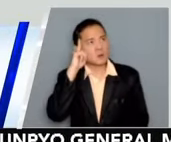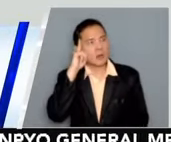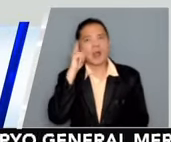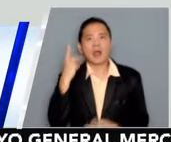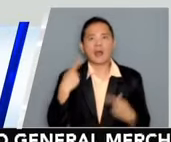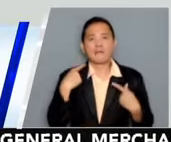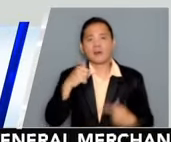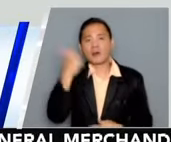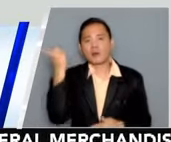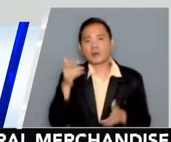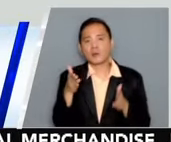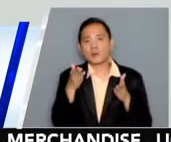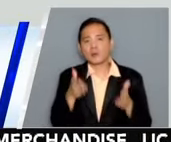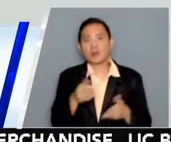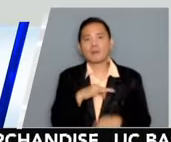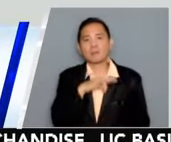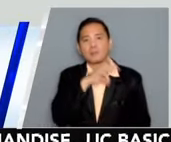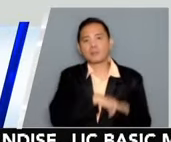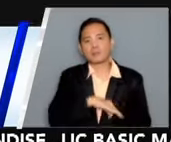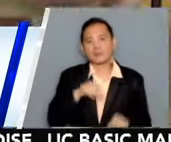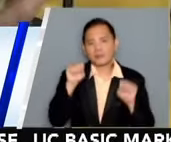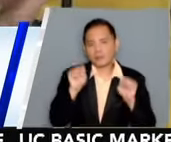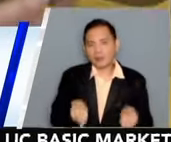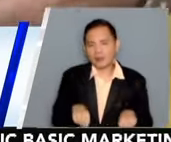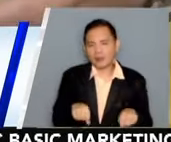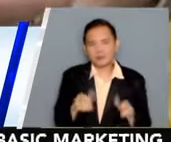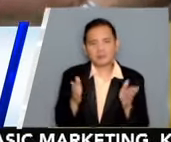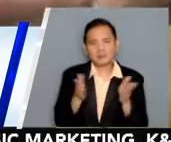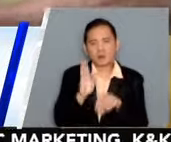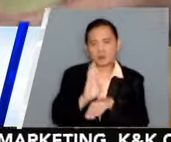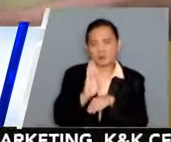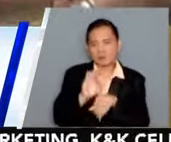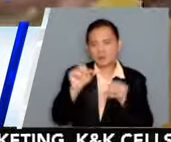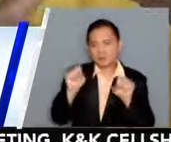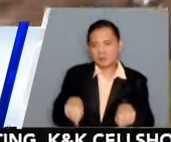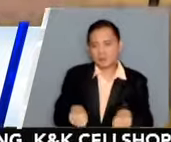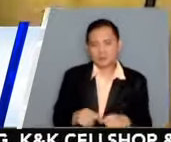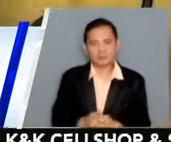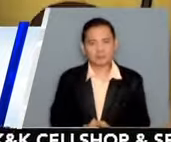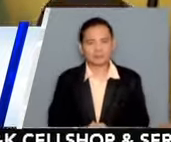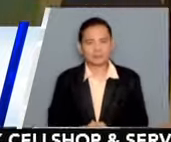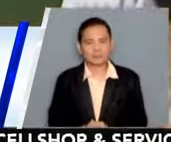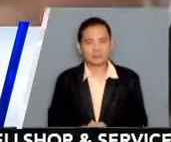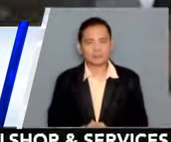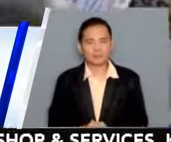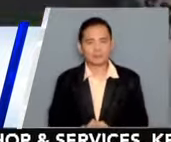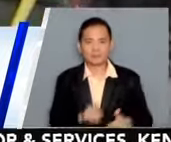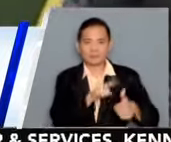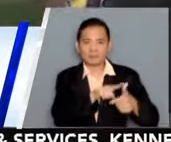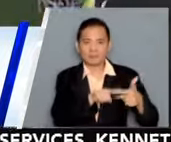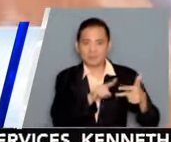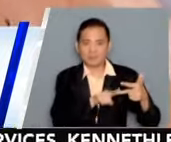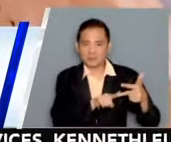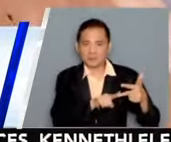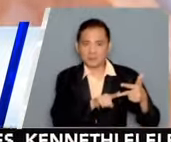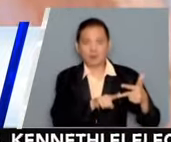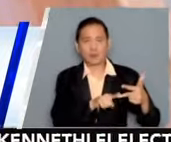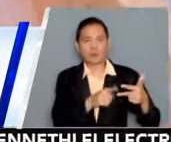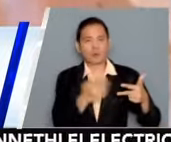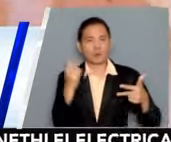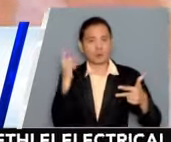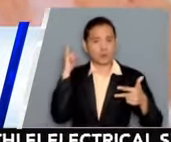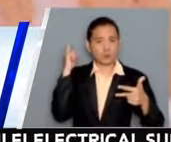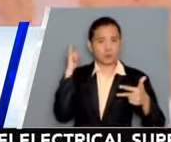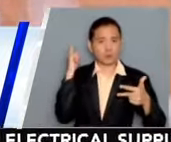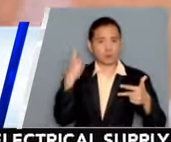isang maliit na negosyante, no? Kung gaya ka rin ni Jomal, Merced at Landiza na gustong